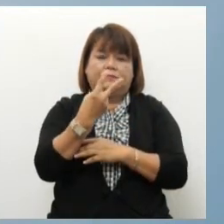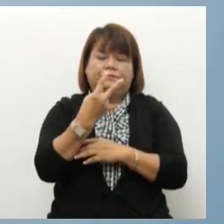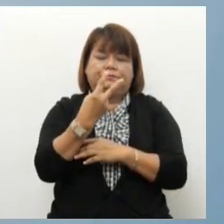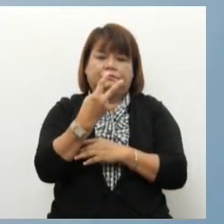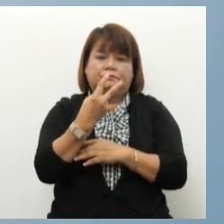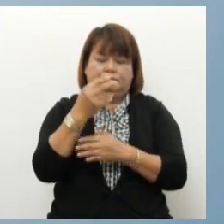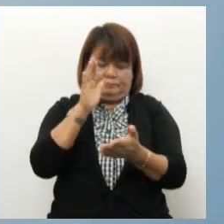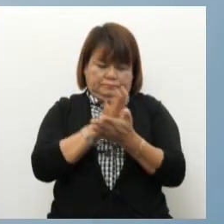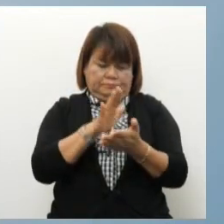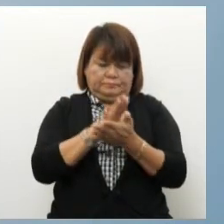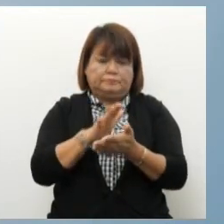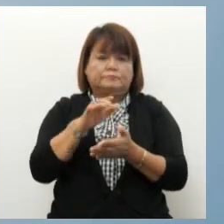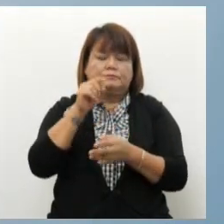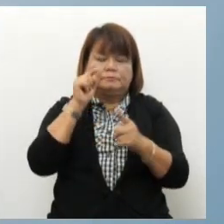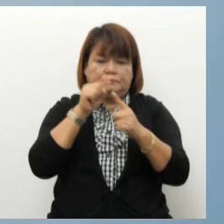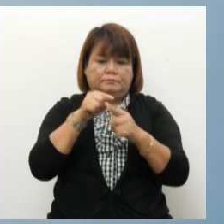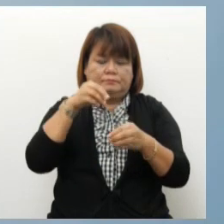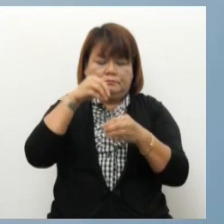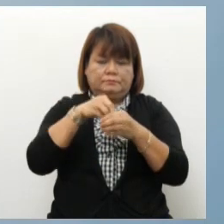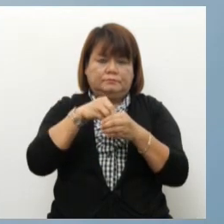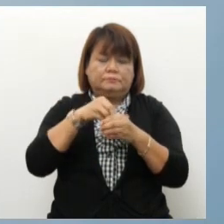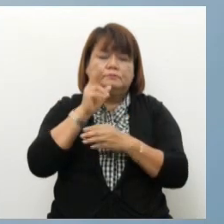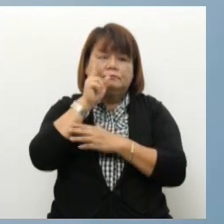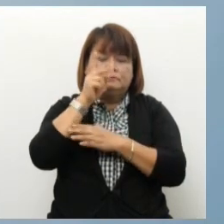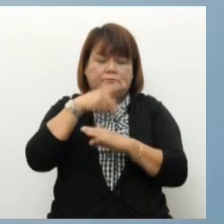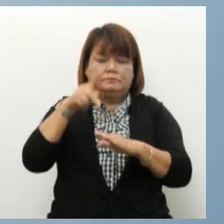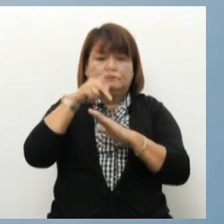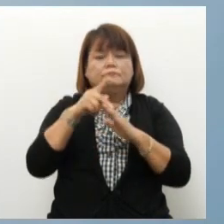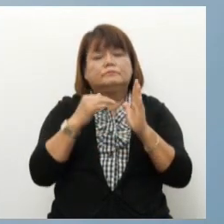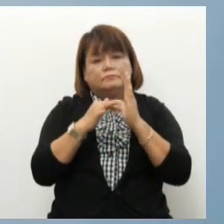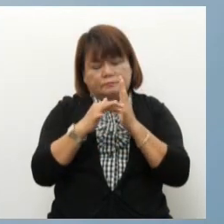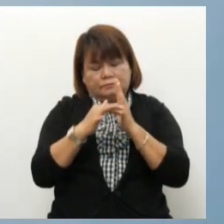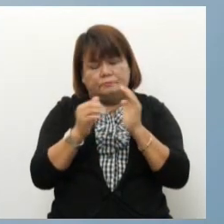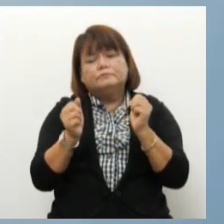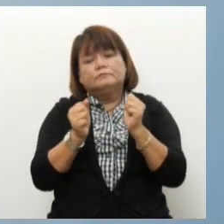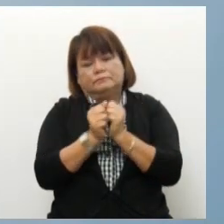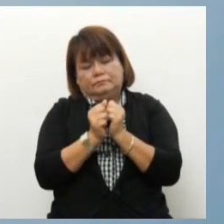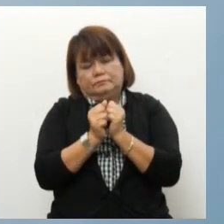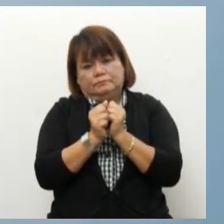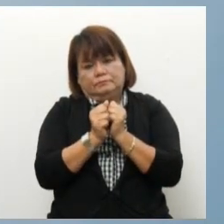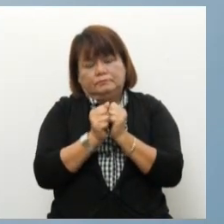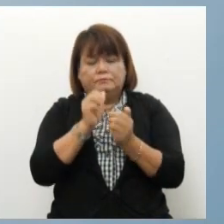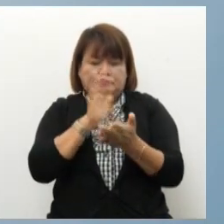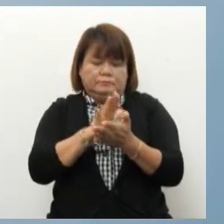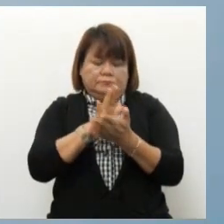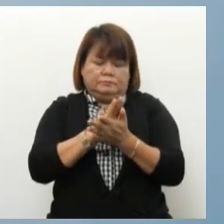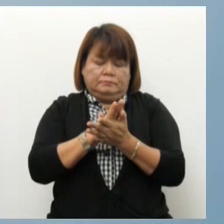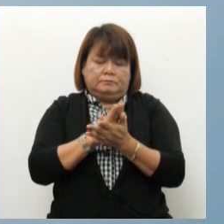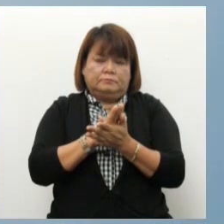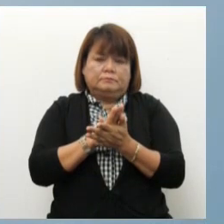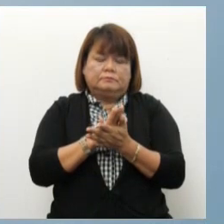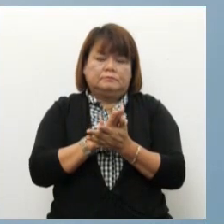คือโรงเรียนที่อยู่ในเขตพื้นที่การศึกษากับโรงเรียนที่อยู่สังกัดสส